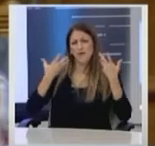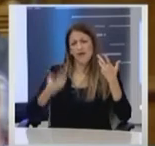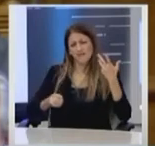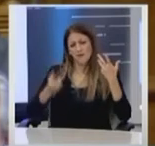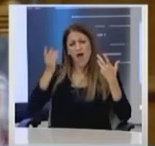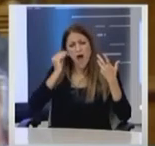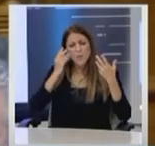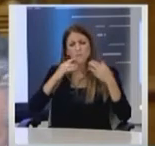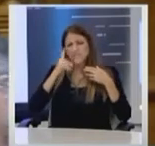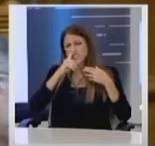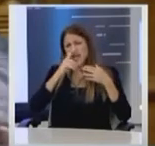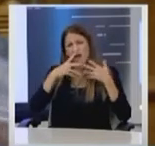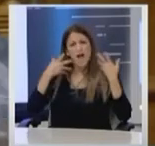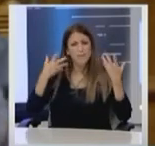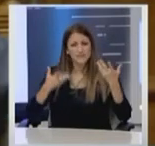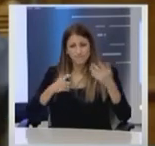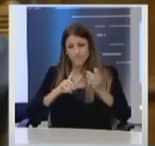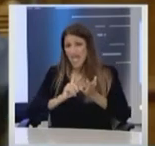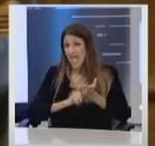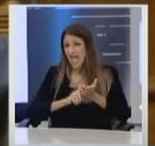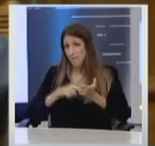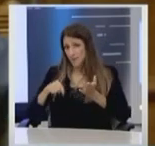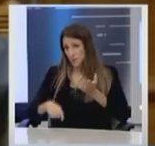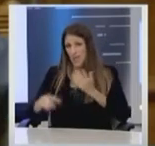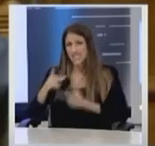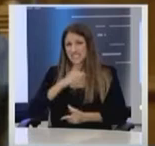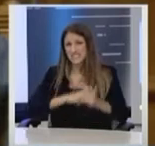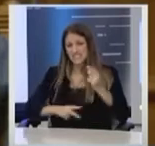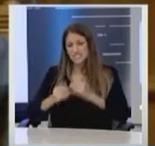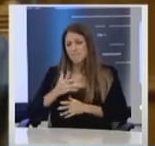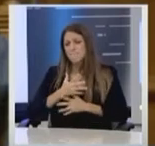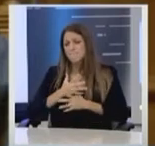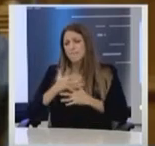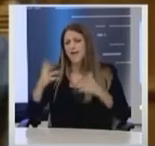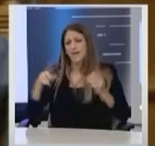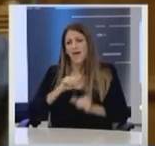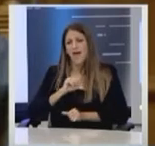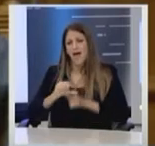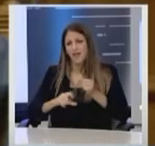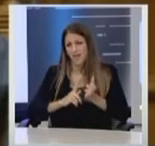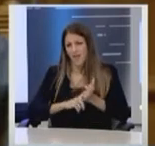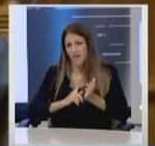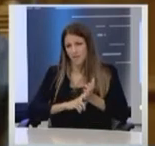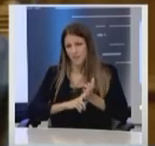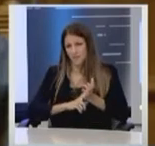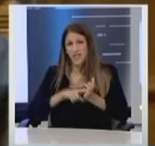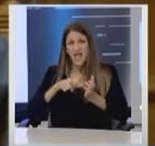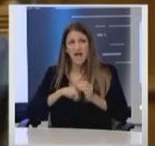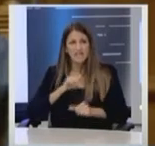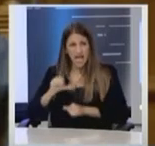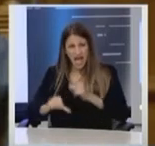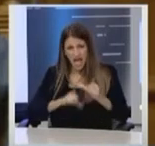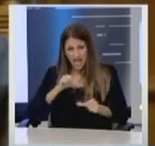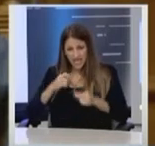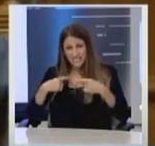Διότι αντί να συζητάμε για μια μεγάλη και ουσιαστική τομή που αφορά, θα